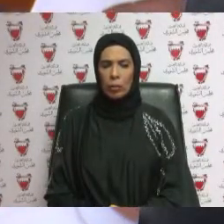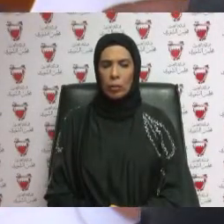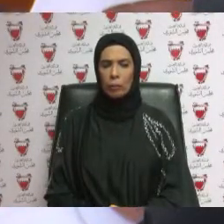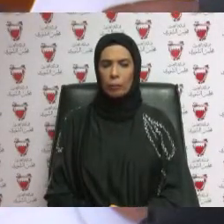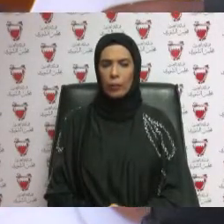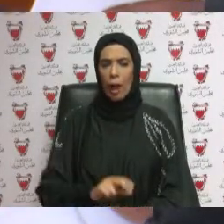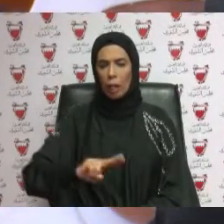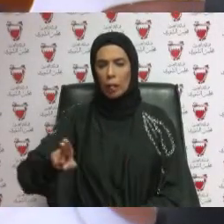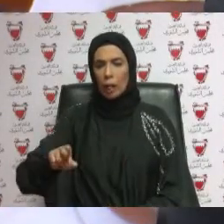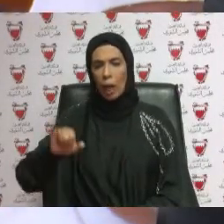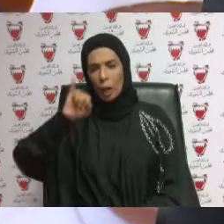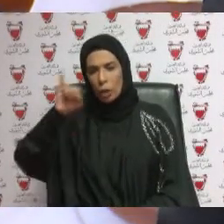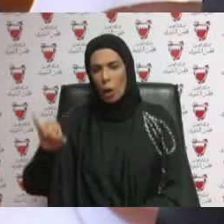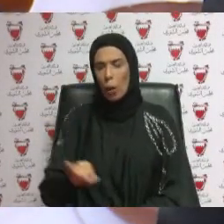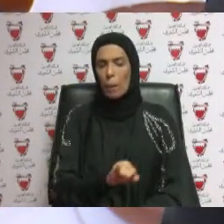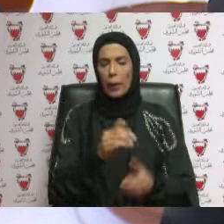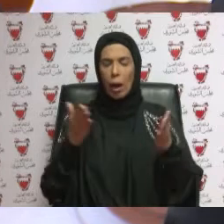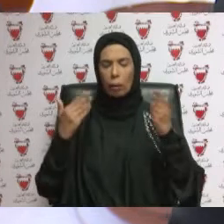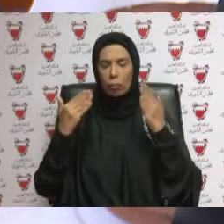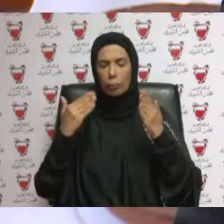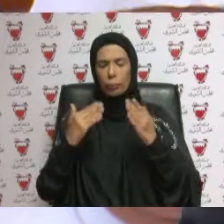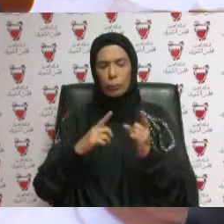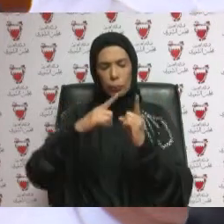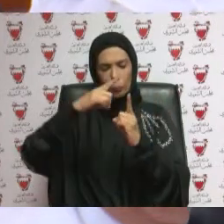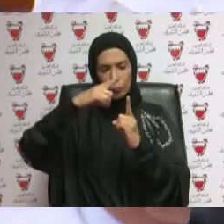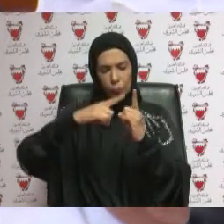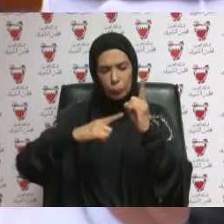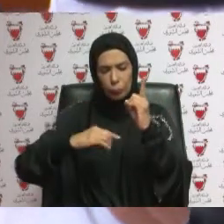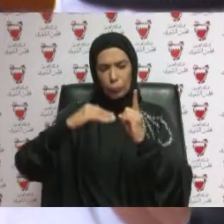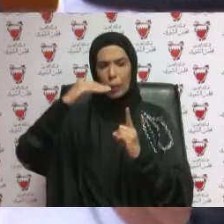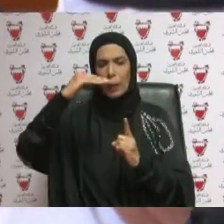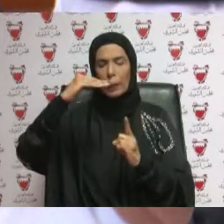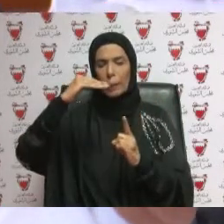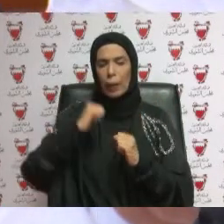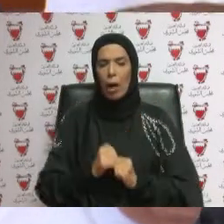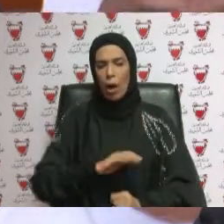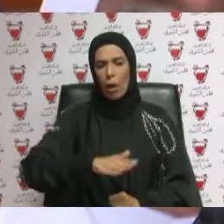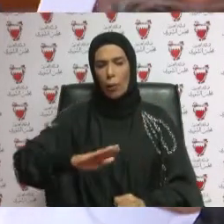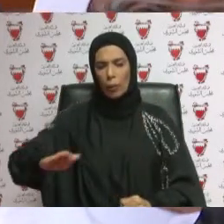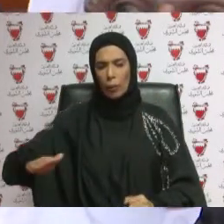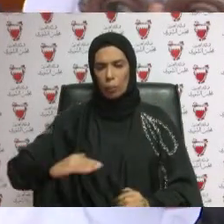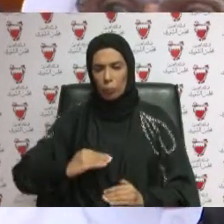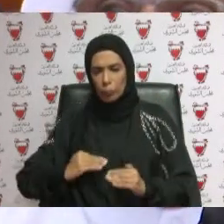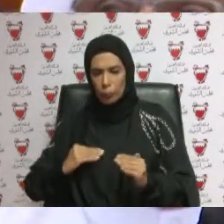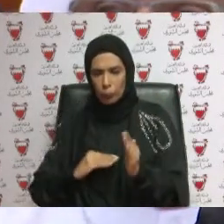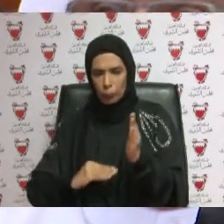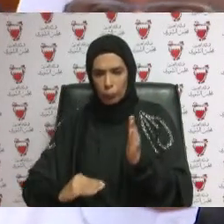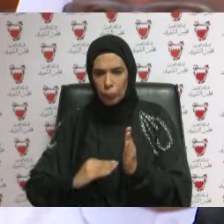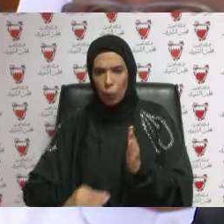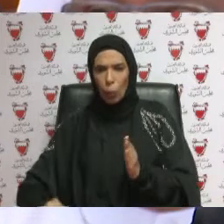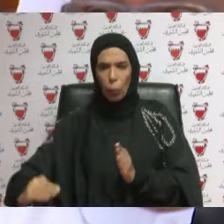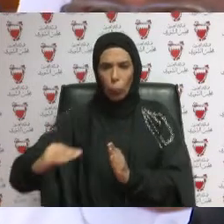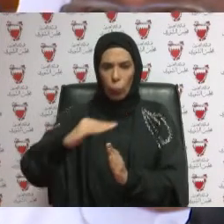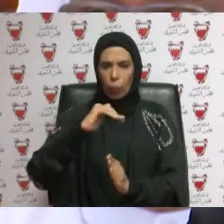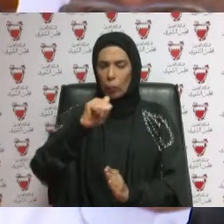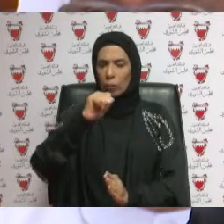المناخ أي ارتفاع في درجات الحرارة في البحار أو المحيطات ستؤدي إلى ارتفاع منسوب المياه، وبالتالي هذه الممرات